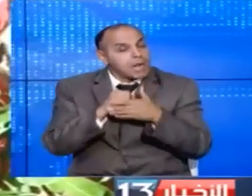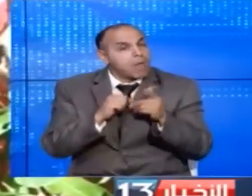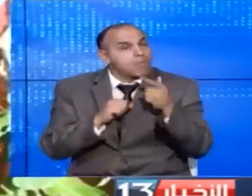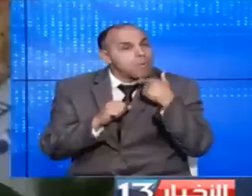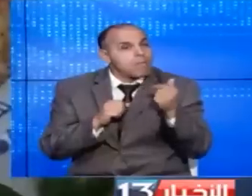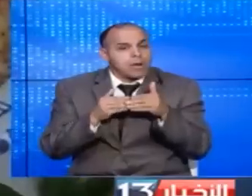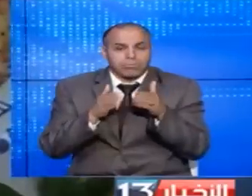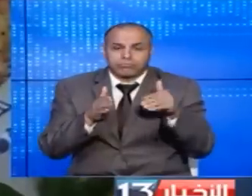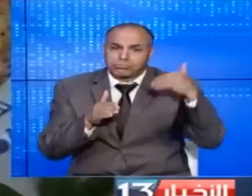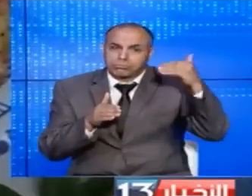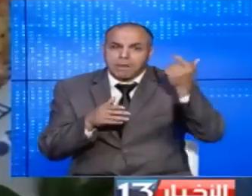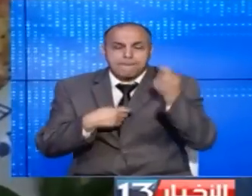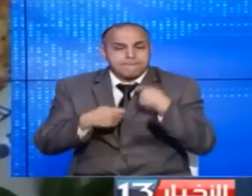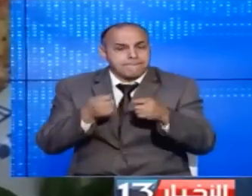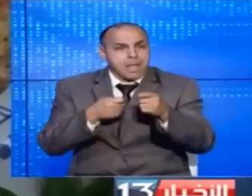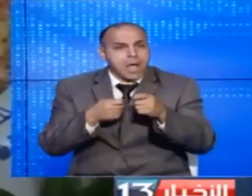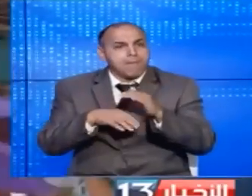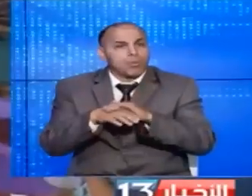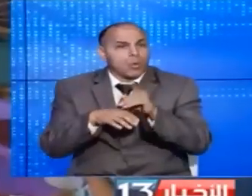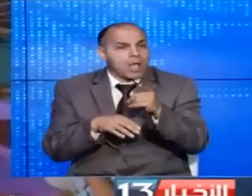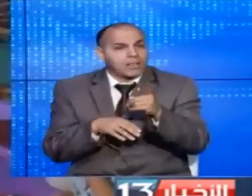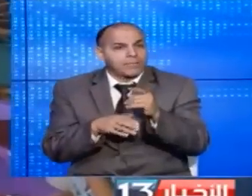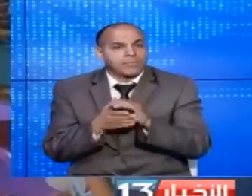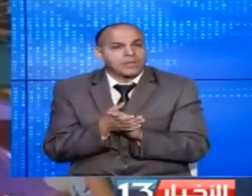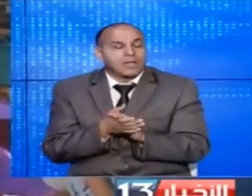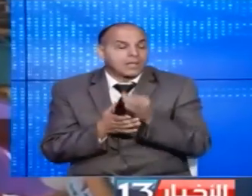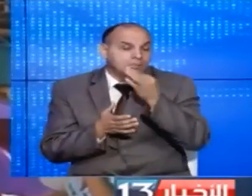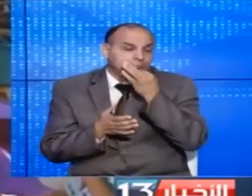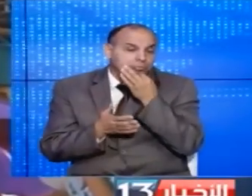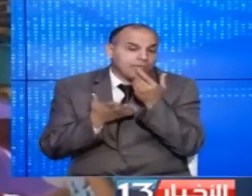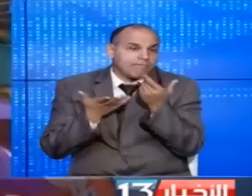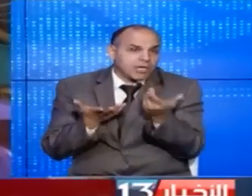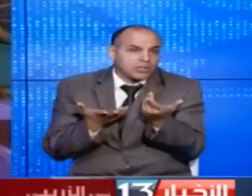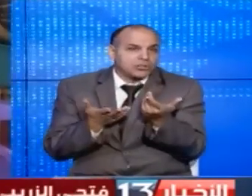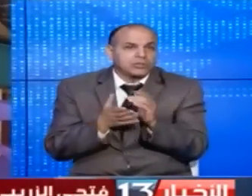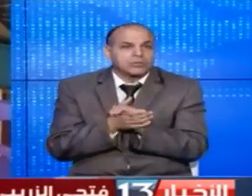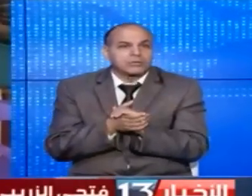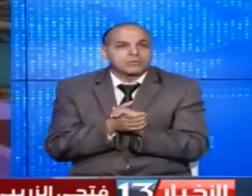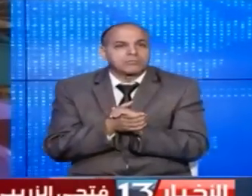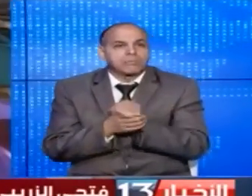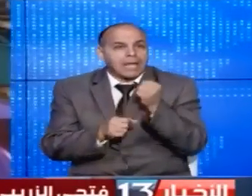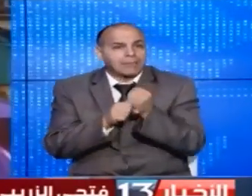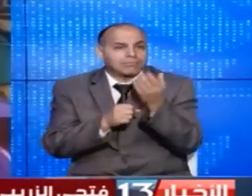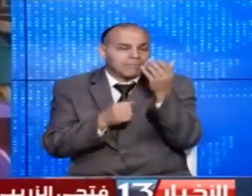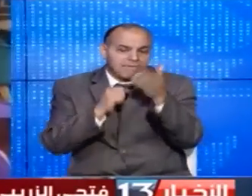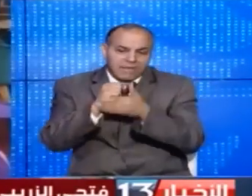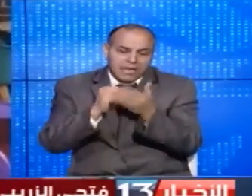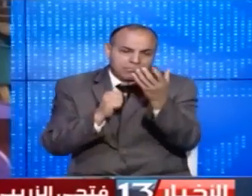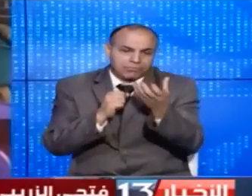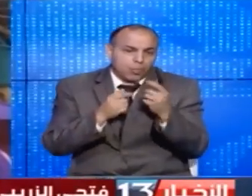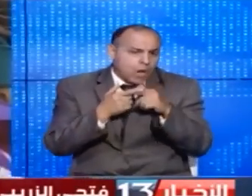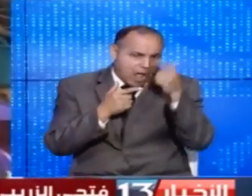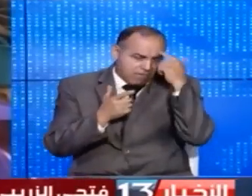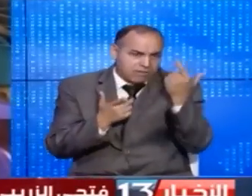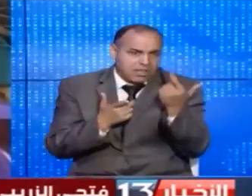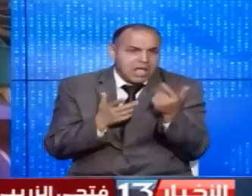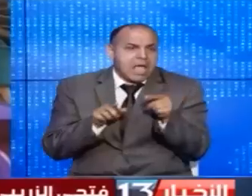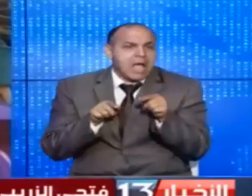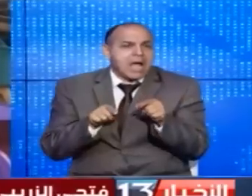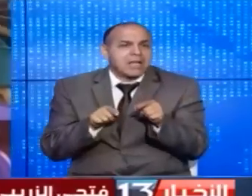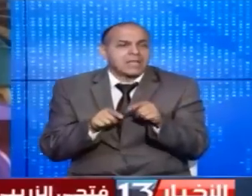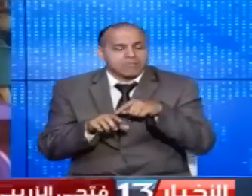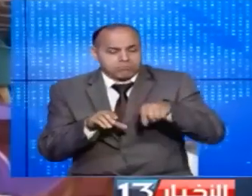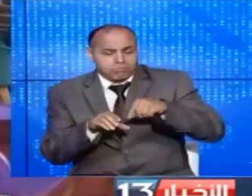وفتح افاق الاستثمار في هذا المجال. زمنا نستغلوا الانتاج الفلاحي، انتاج كذا، حتى